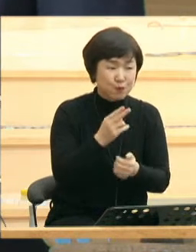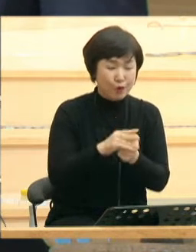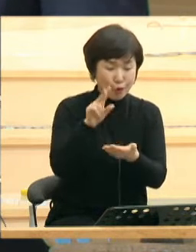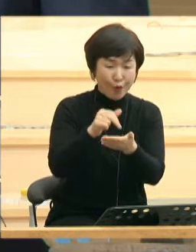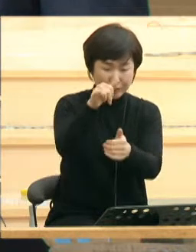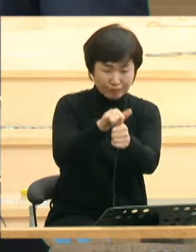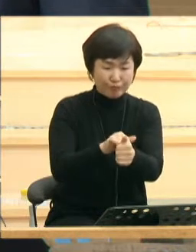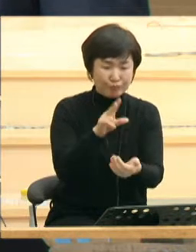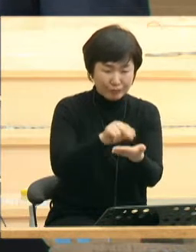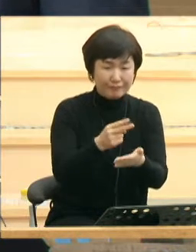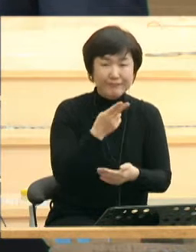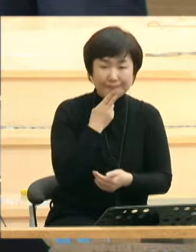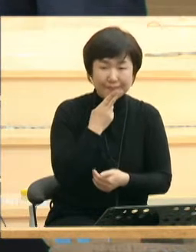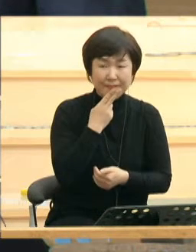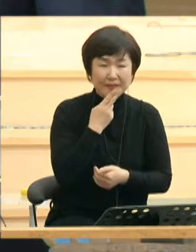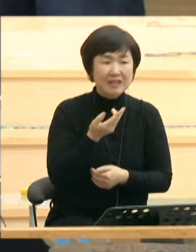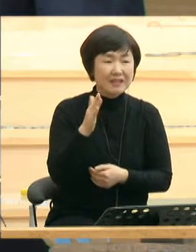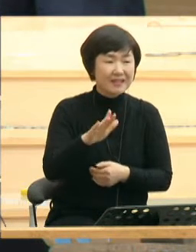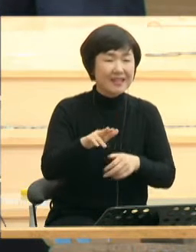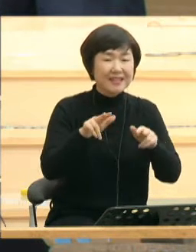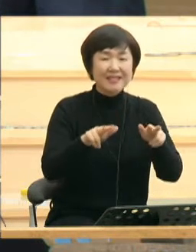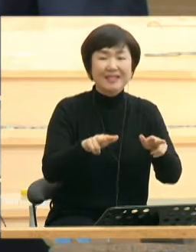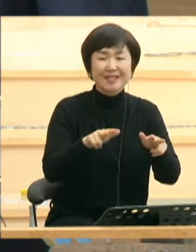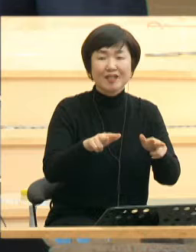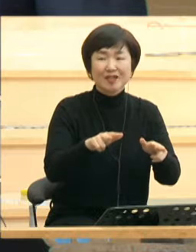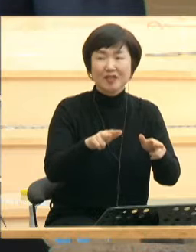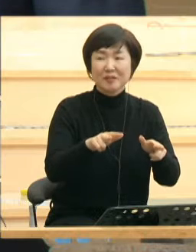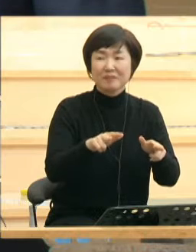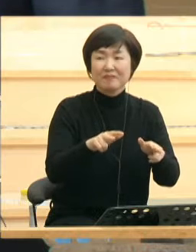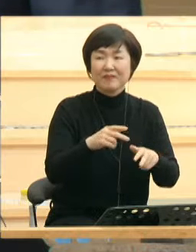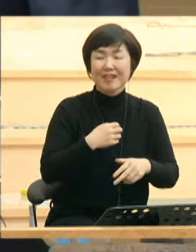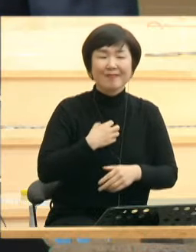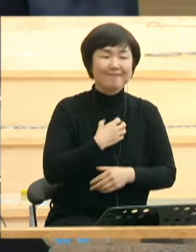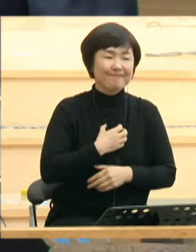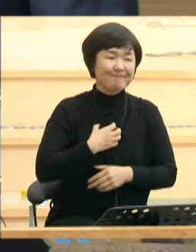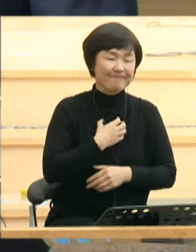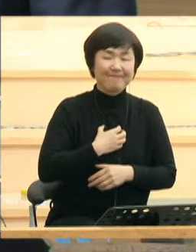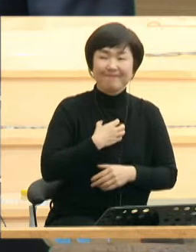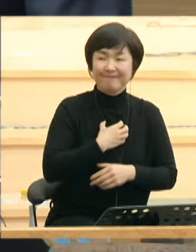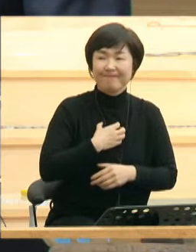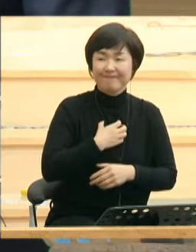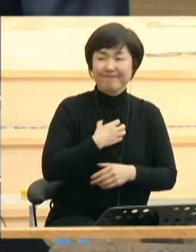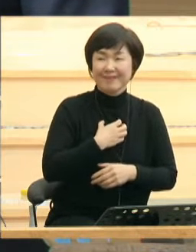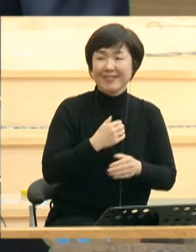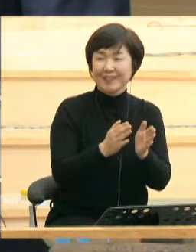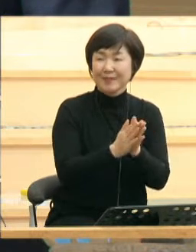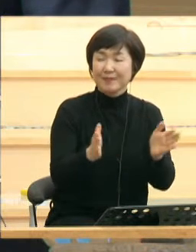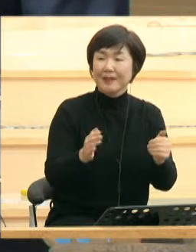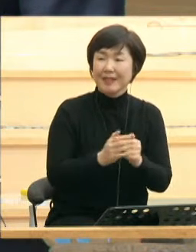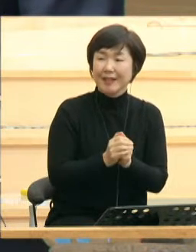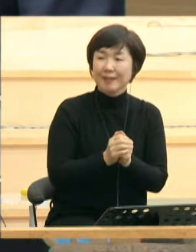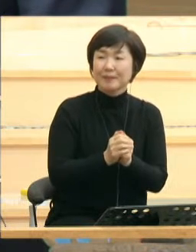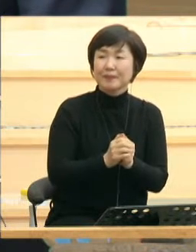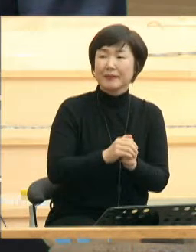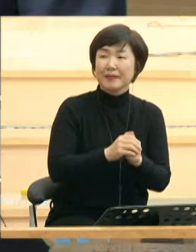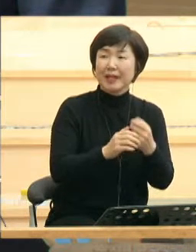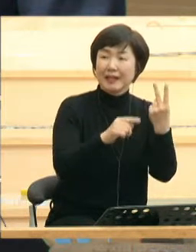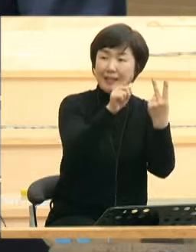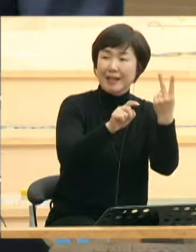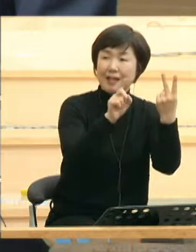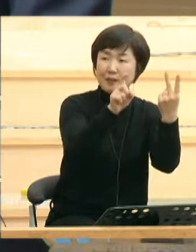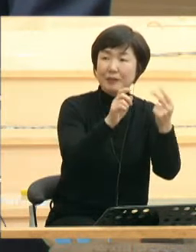섬겨 쓰니까 4 비극은 그 다음부터 그 다음 자 십자를 여러분들이 있습니다 2장 10절